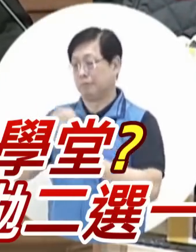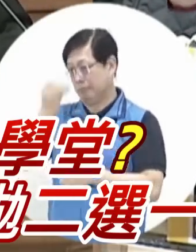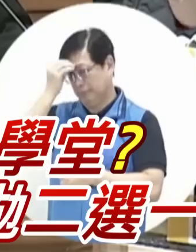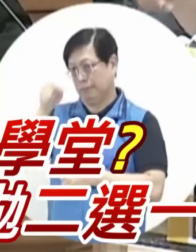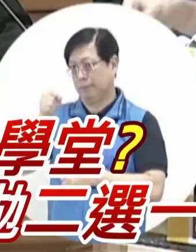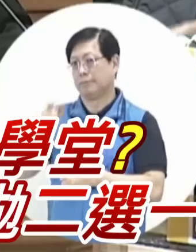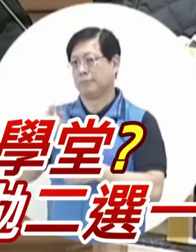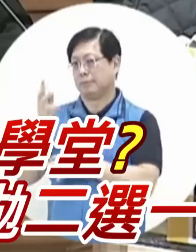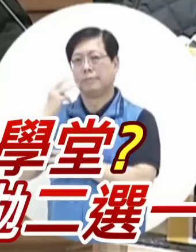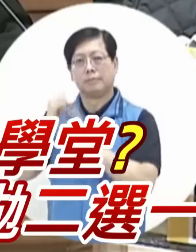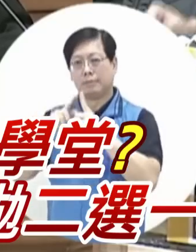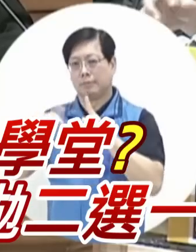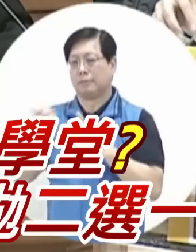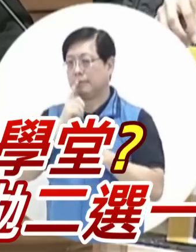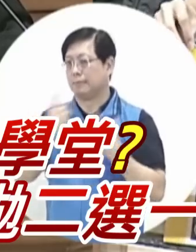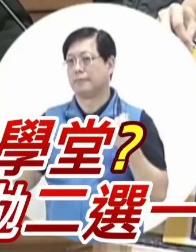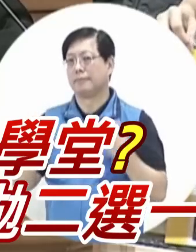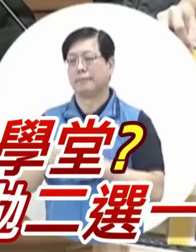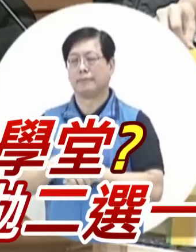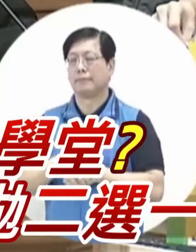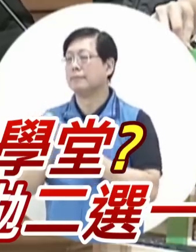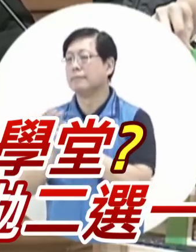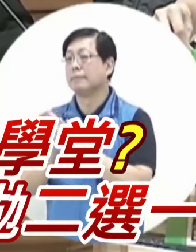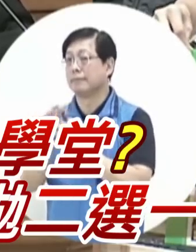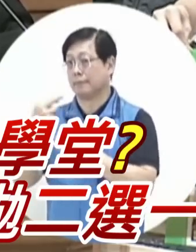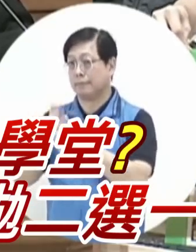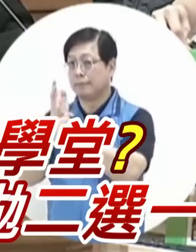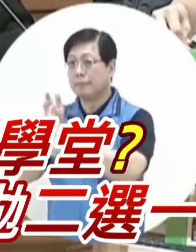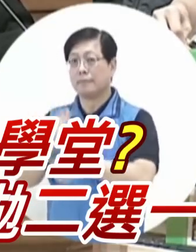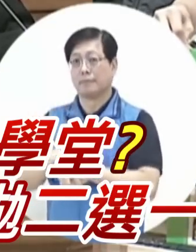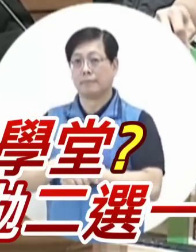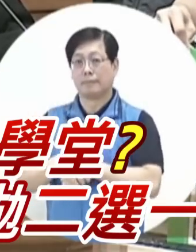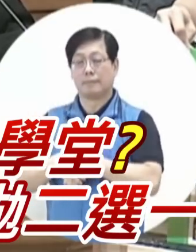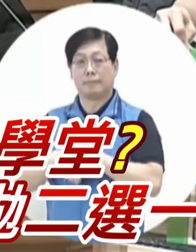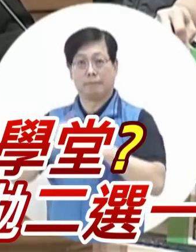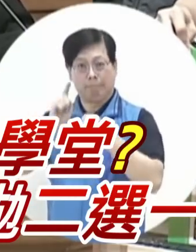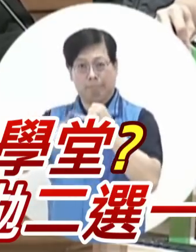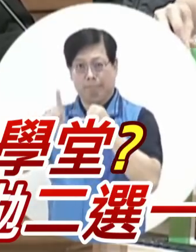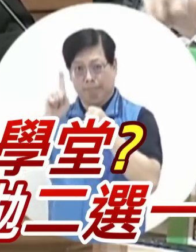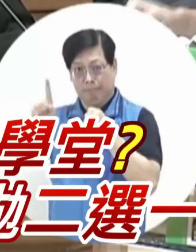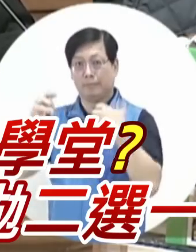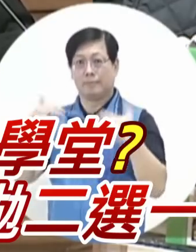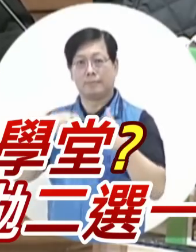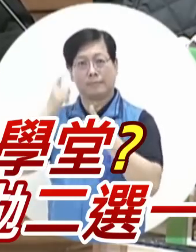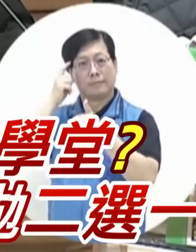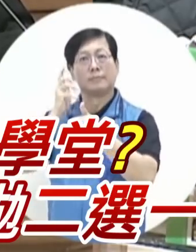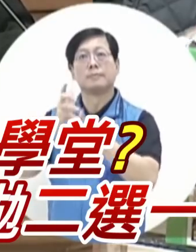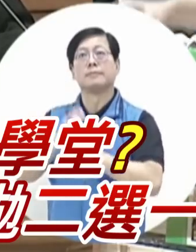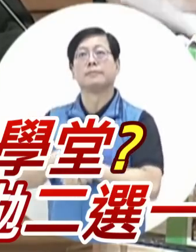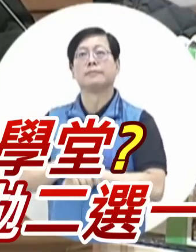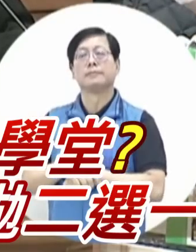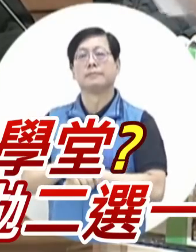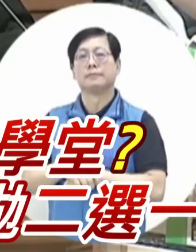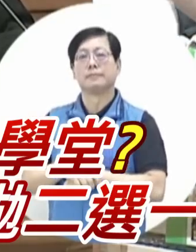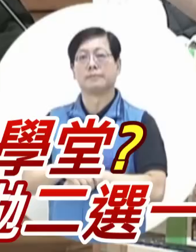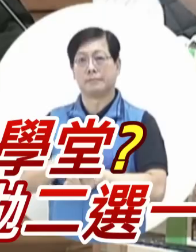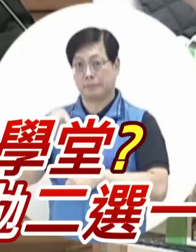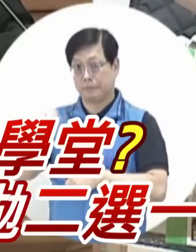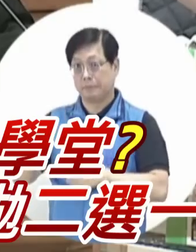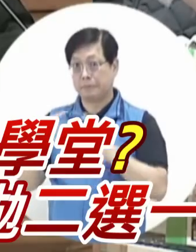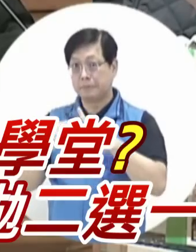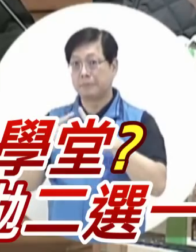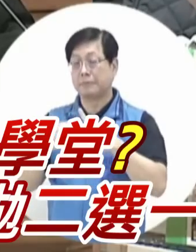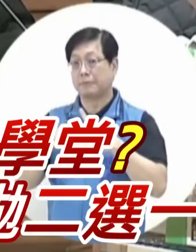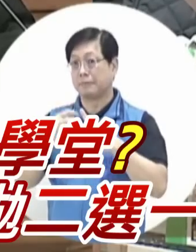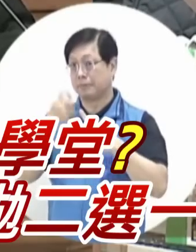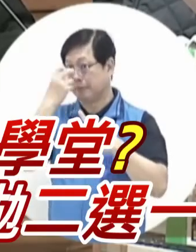了哈。你这是您刚刚说的对不对？哈，没关系，我再来问你最后一个问题，最后一个问题哦。这一个人，大家来看一